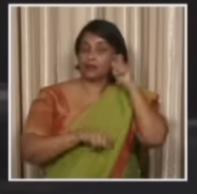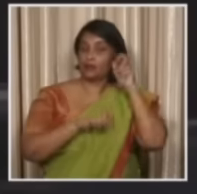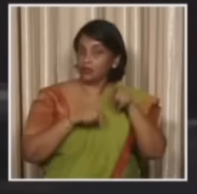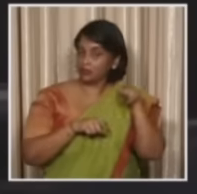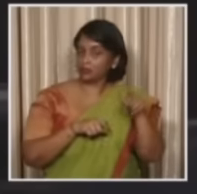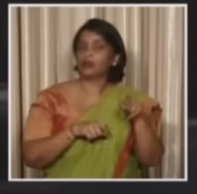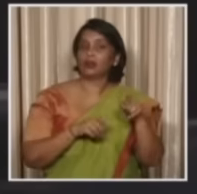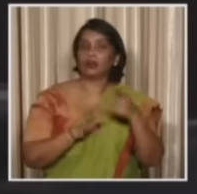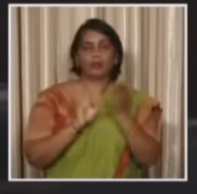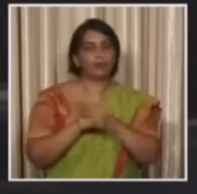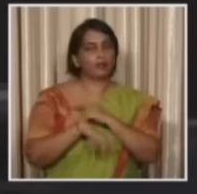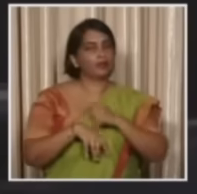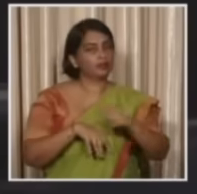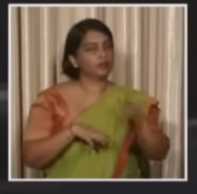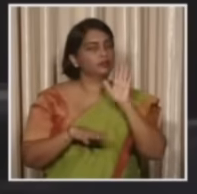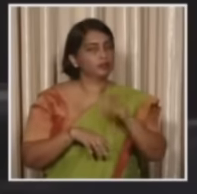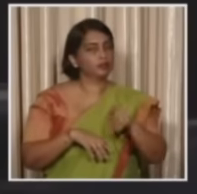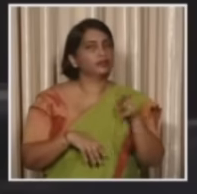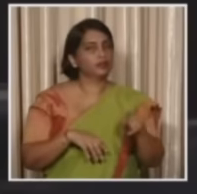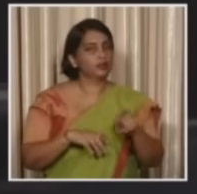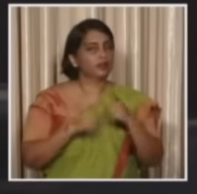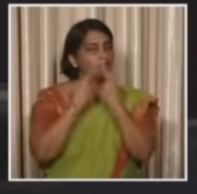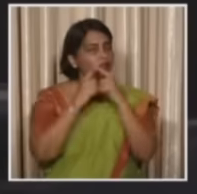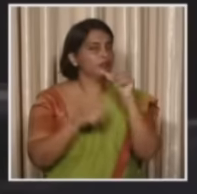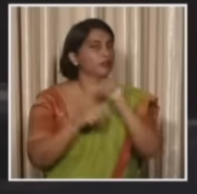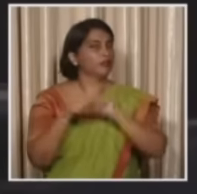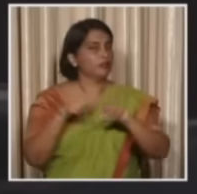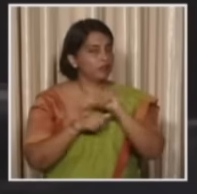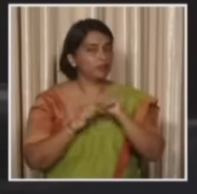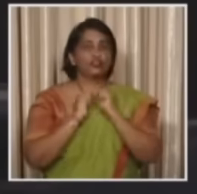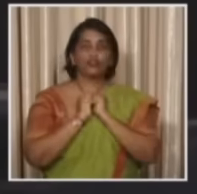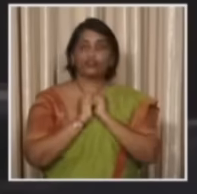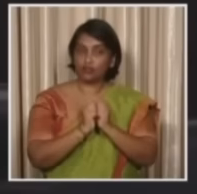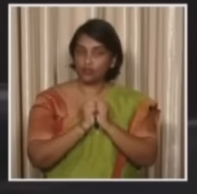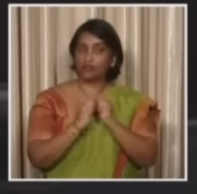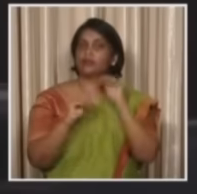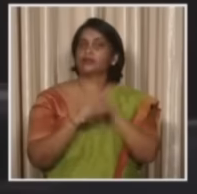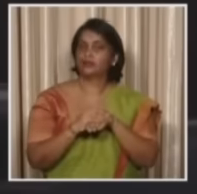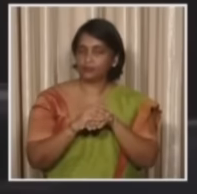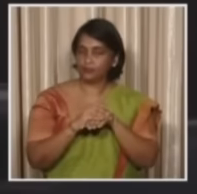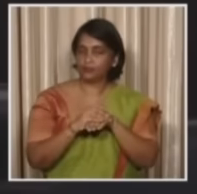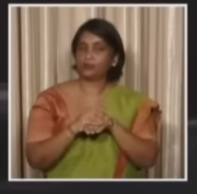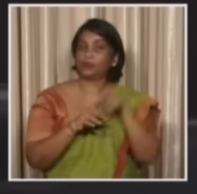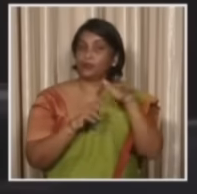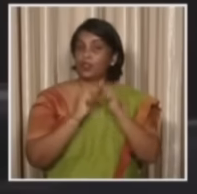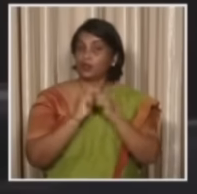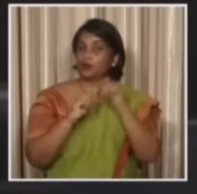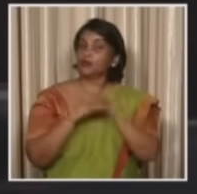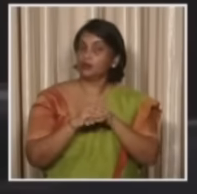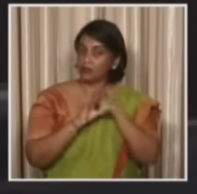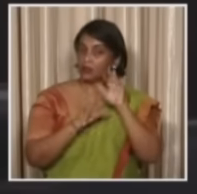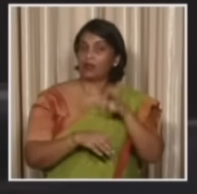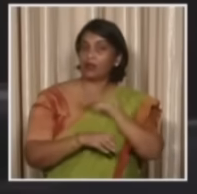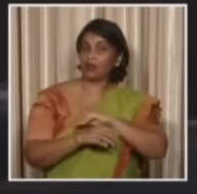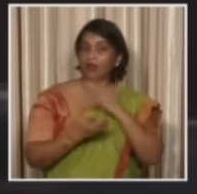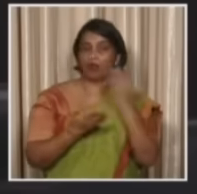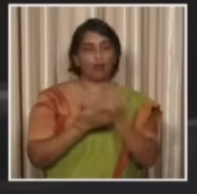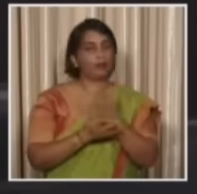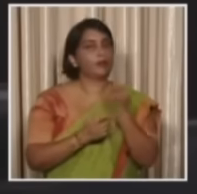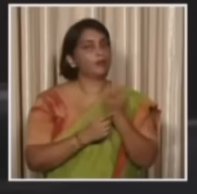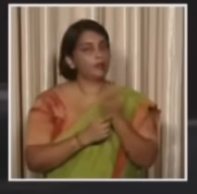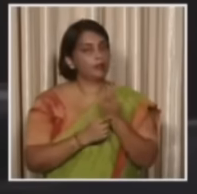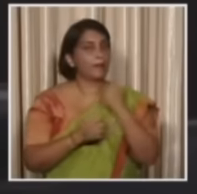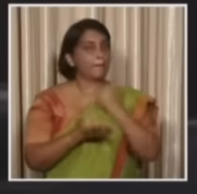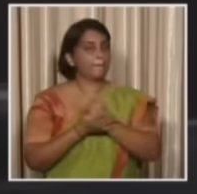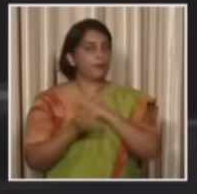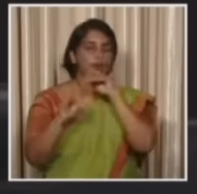තමයි පහුගිය කාලේ පුරාවට විවිධ ආයතනවල රැකියාවල නියුක්ත වුණේ. ඒ රැකියාවල නියුක්ත වෙලා හම්බ කරපු සල්ලි ටික